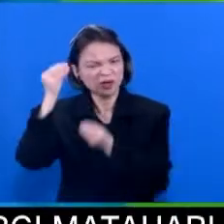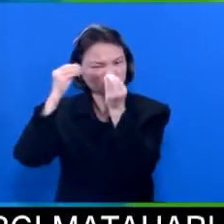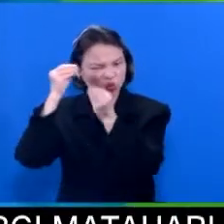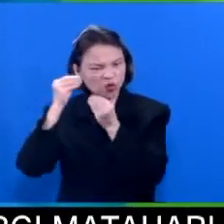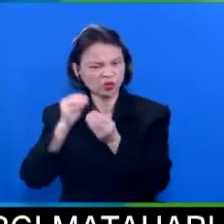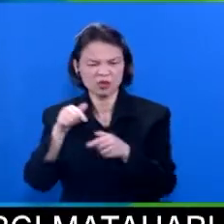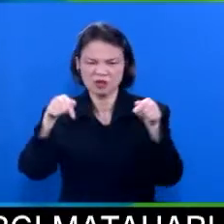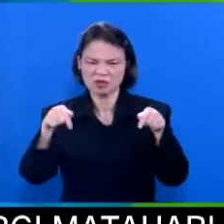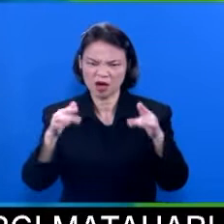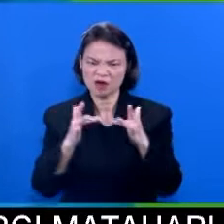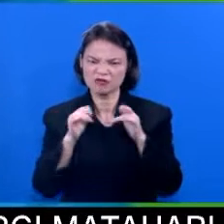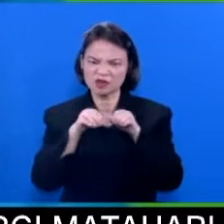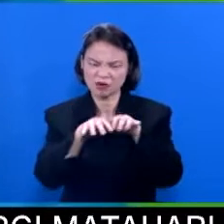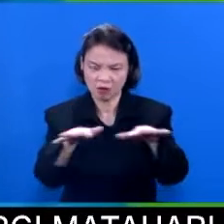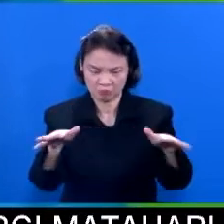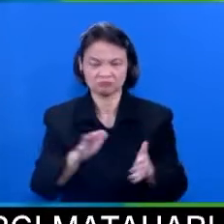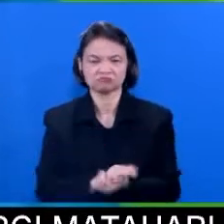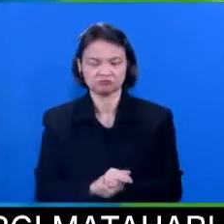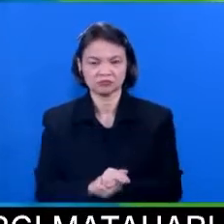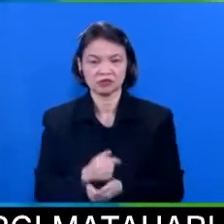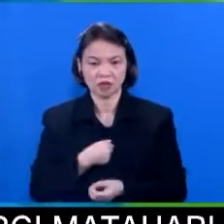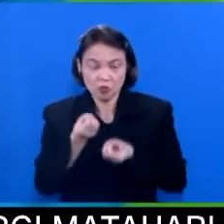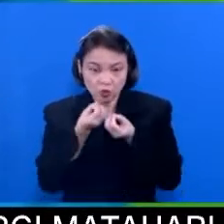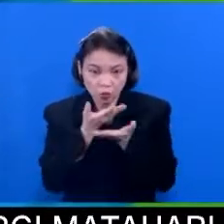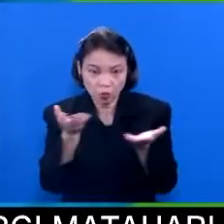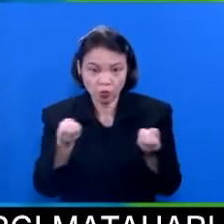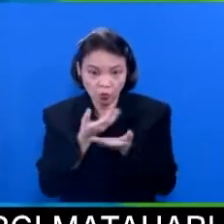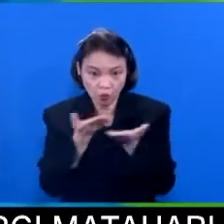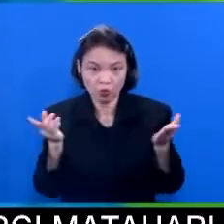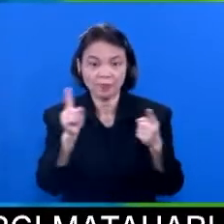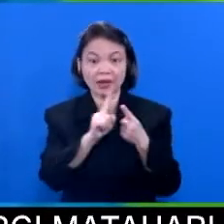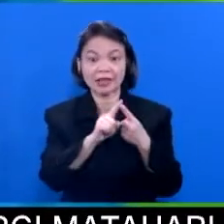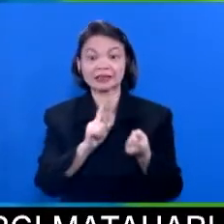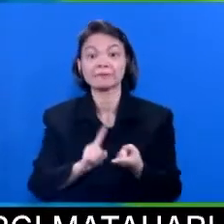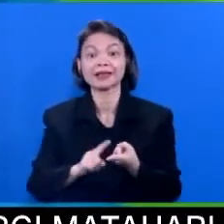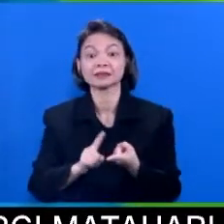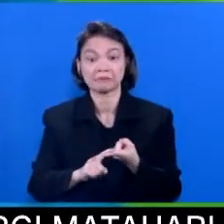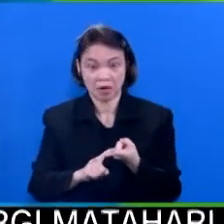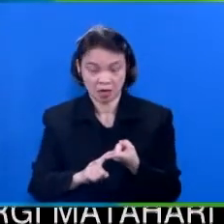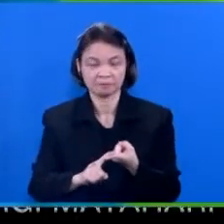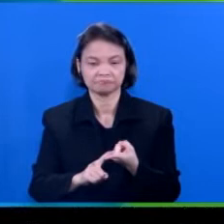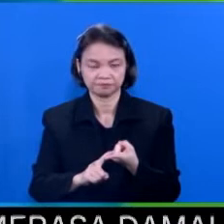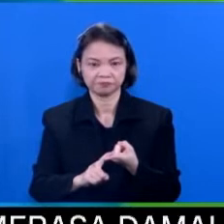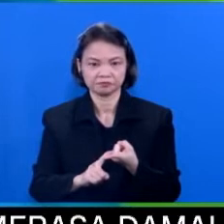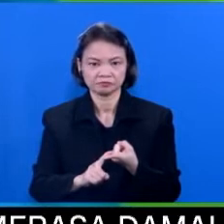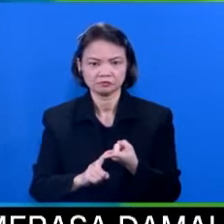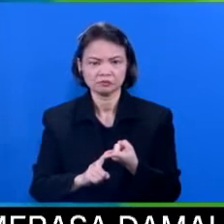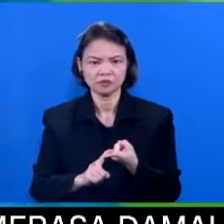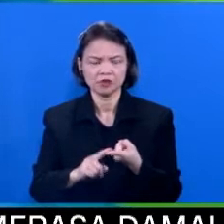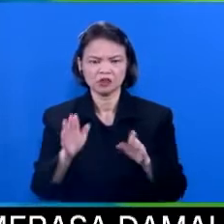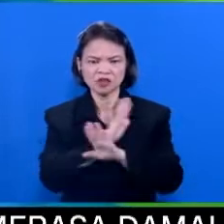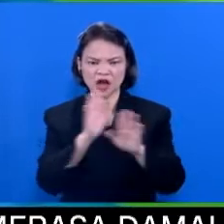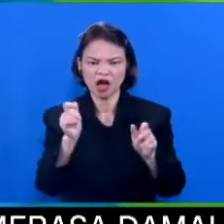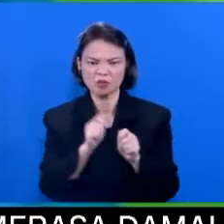BK mengimbau kepada kawan-kawan, ya, jangan bikin